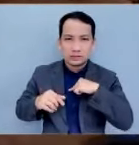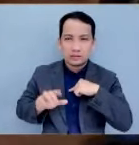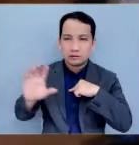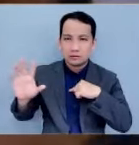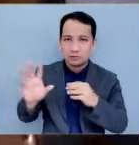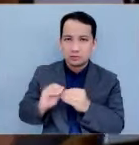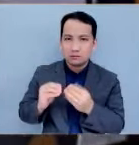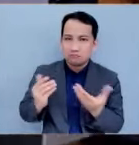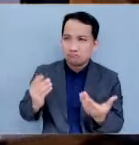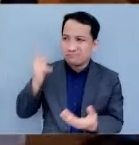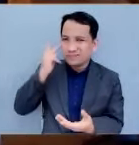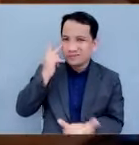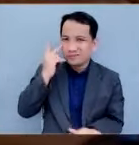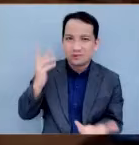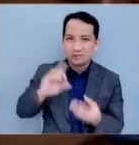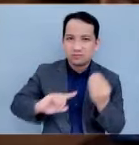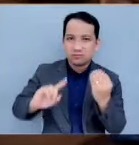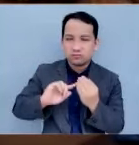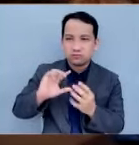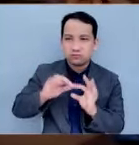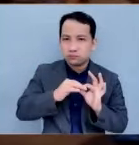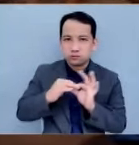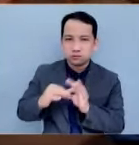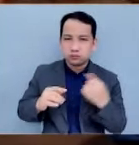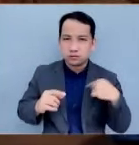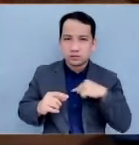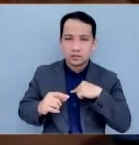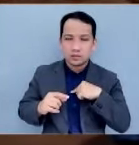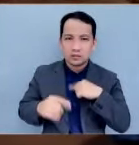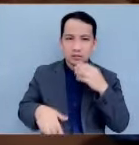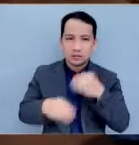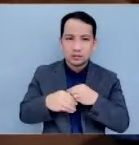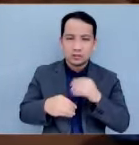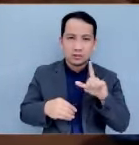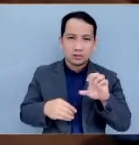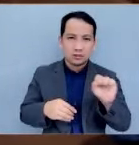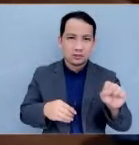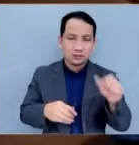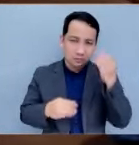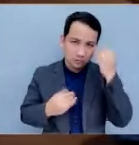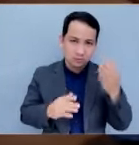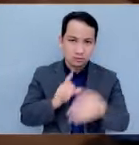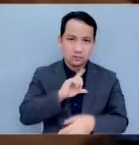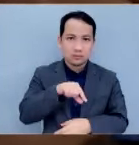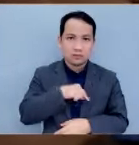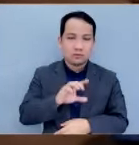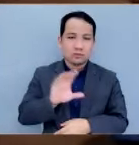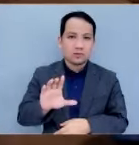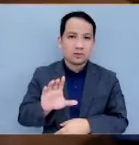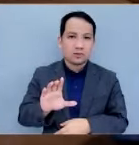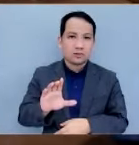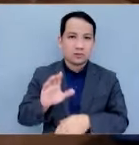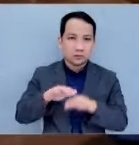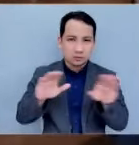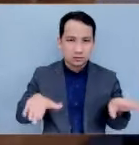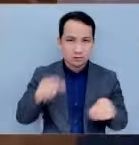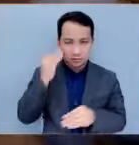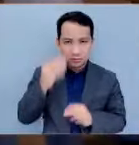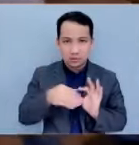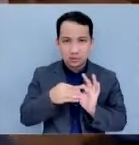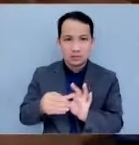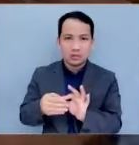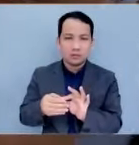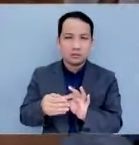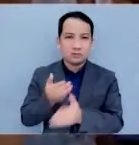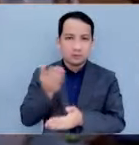nila ginigipit ng pamahalaan ang kanilang leader. Sa gitna ito ng kasong qualified trafficking at child abuse na isasampa sa kanya.